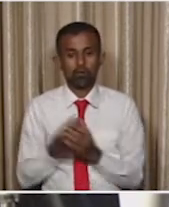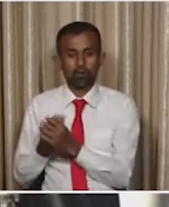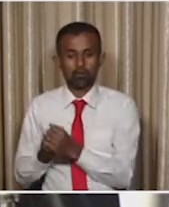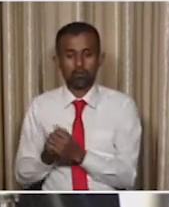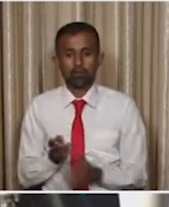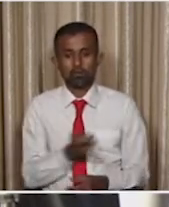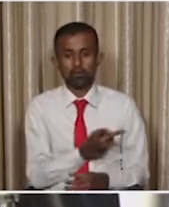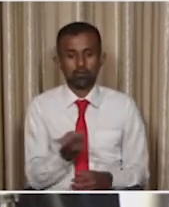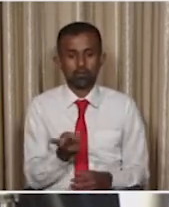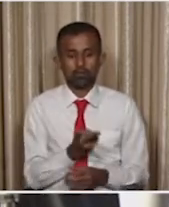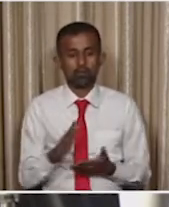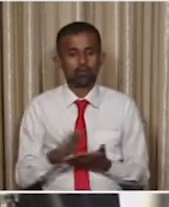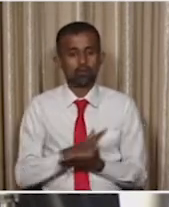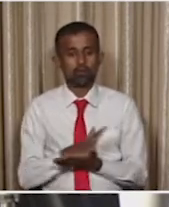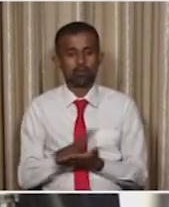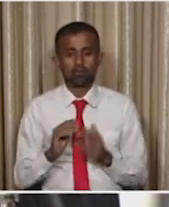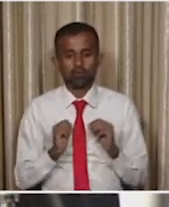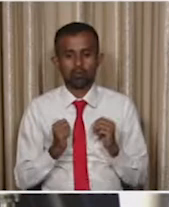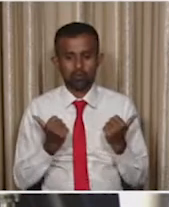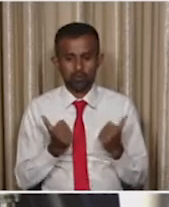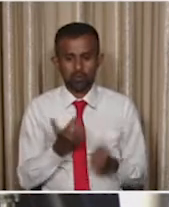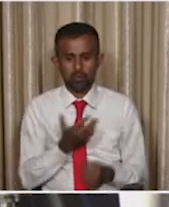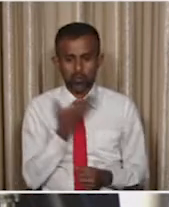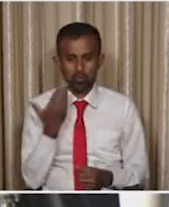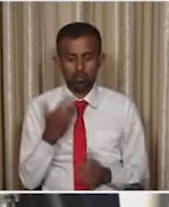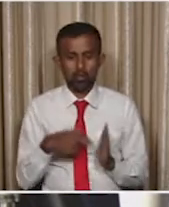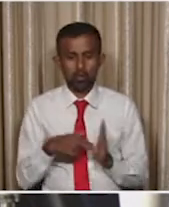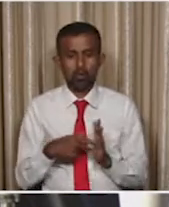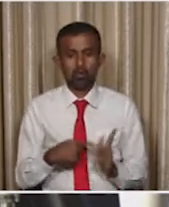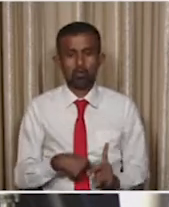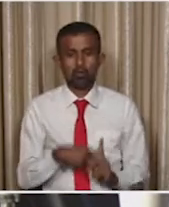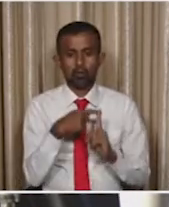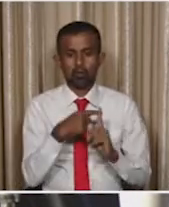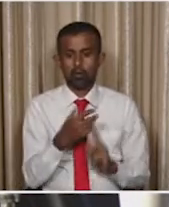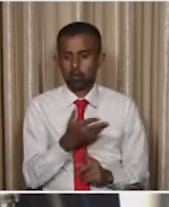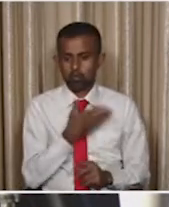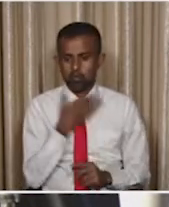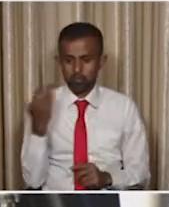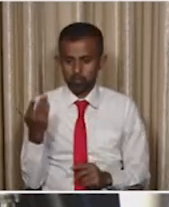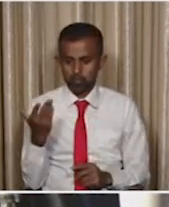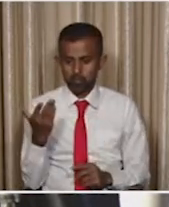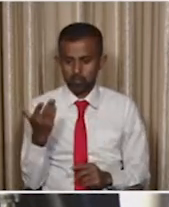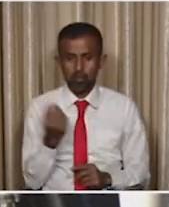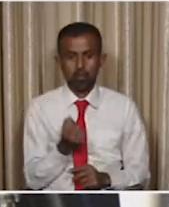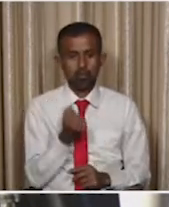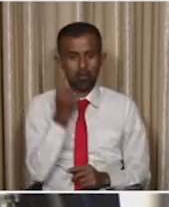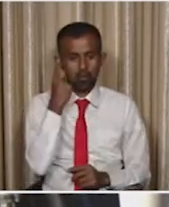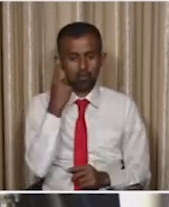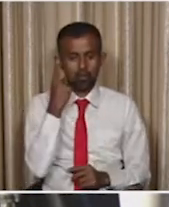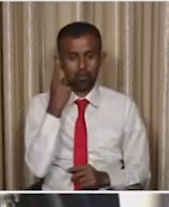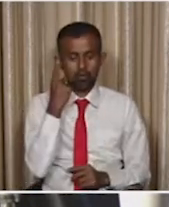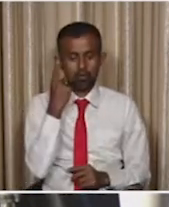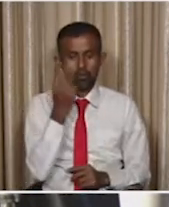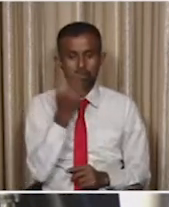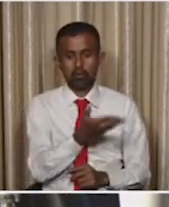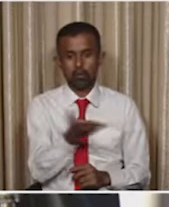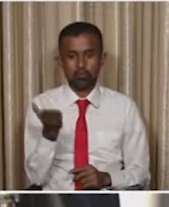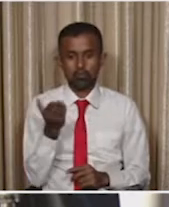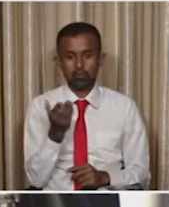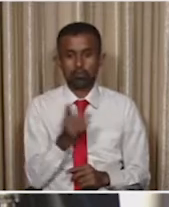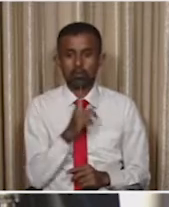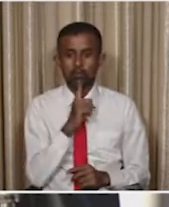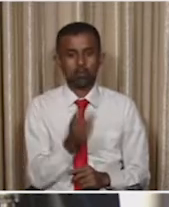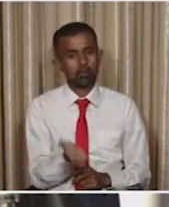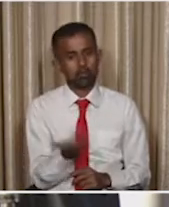பொருளாதாரத்தையும் கட்டி எழுப்புவதற்கான முதலடியை எடுத்து வைக்க முடியும் என்கின்ற உண்மையை இந்த மக்களுக்கு எடுத்துச் சொல்லுங்கள் அந்த அதைச் சொல்லி அந்த இடத்திலிருந்து ஒரு